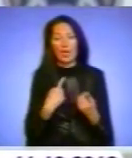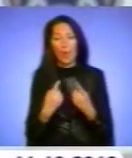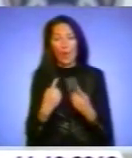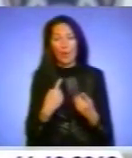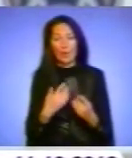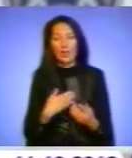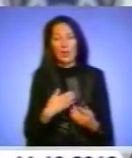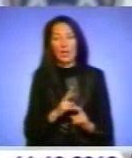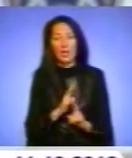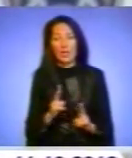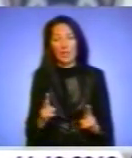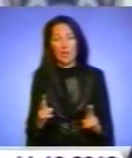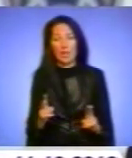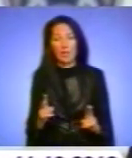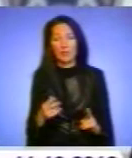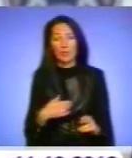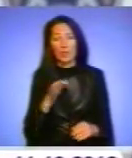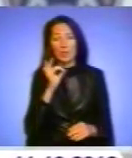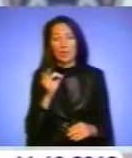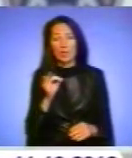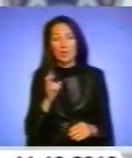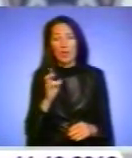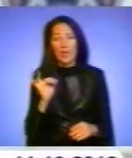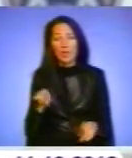ми ніяких, я сказав би, таких